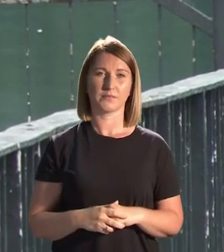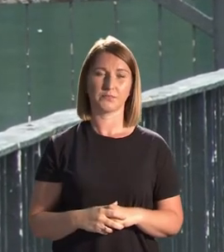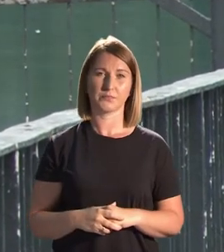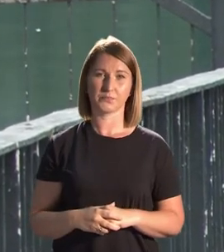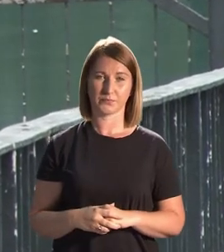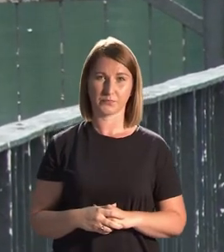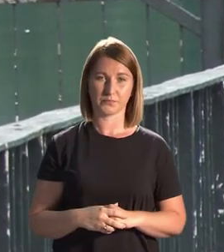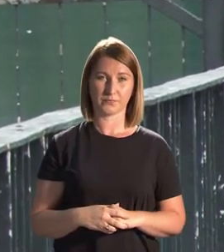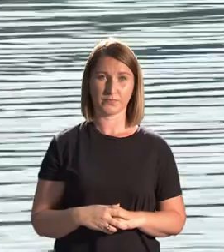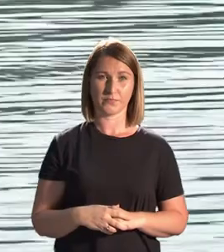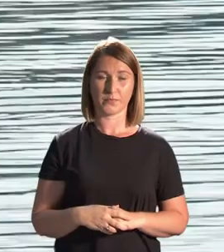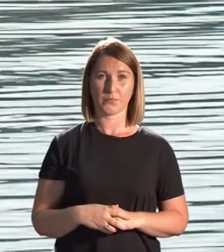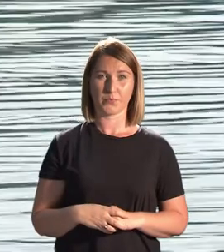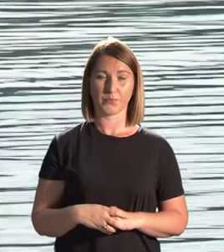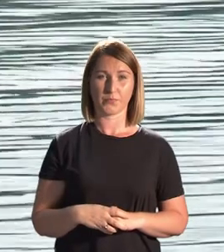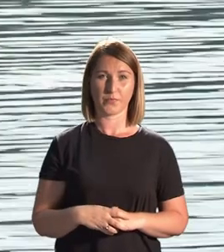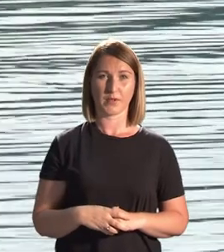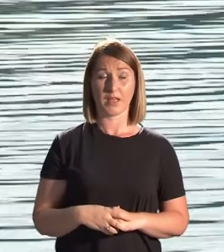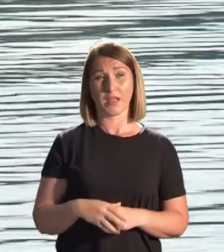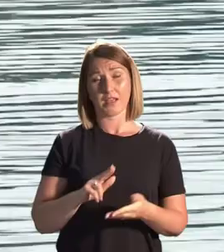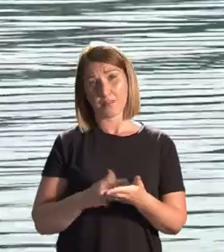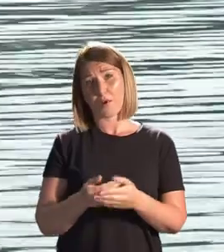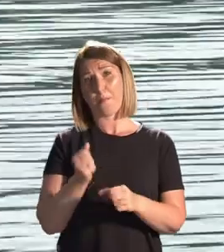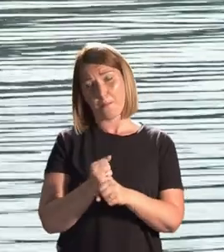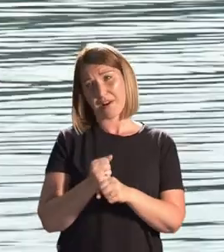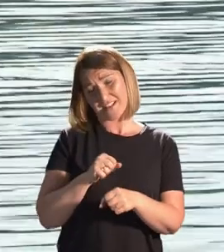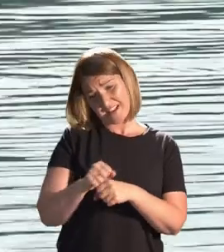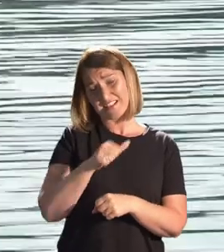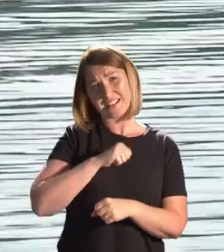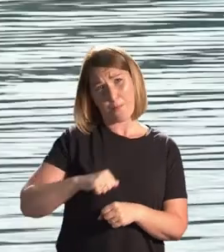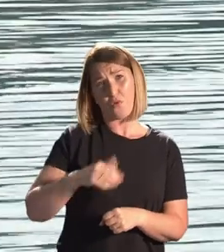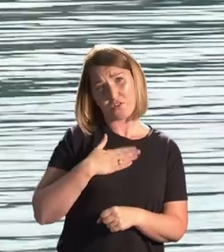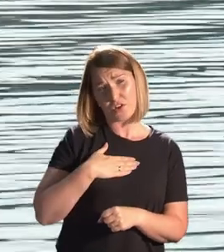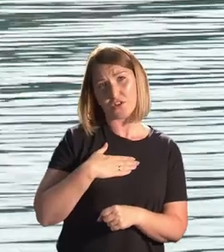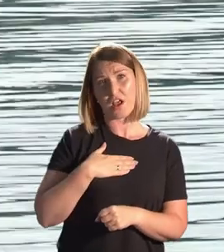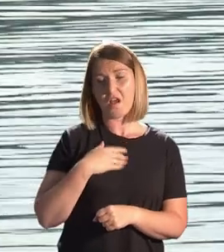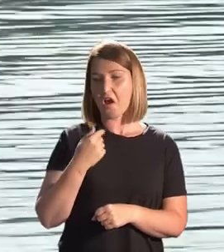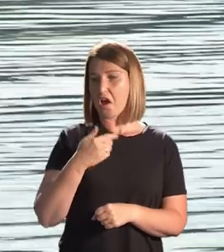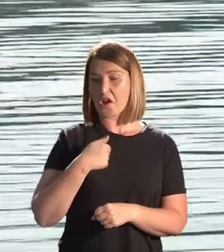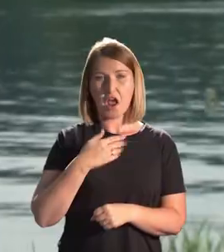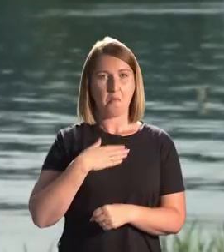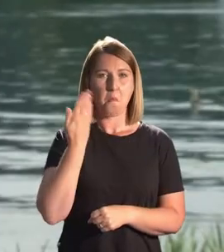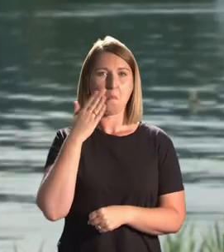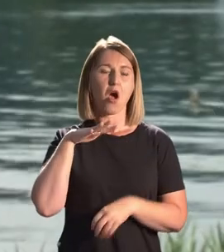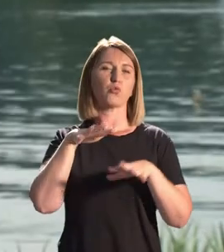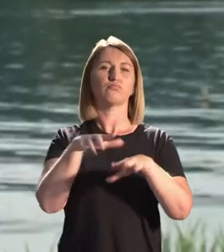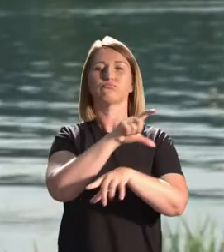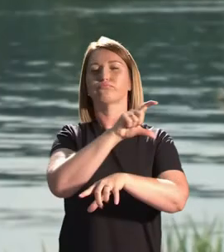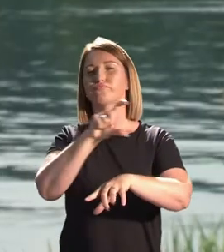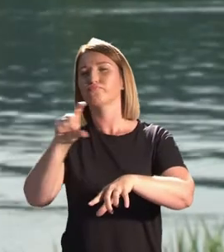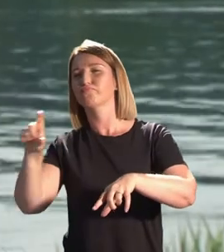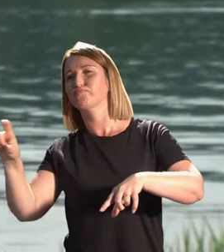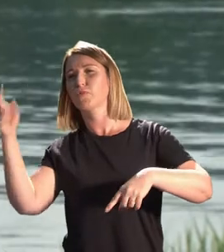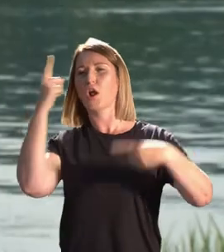w ogóle plastyków, praca jest samotnicza w zasadzie. Jest bardzo dużo czasu do myślenia. Czasem